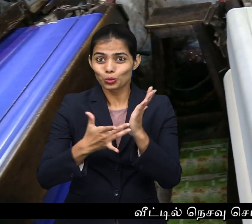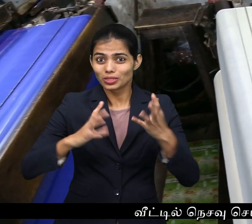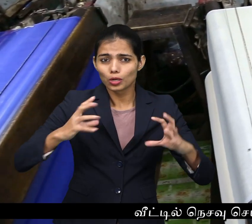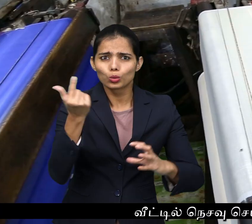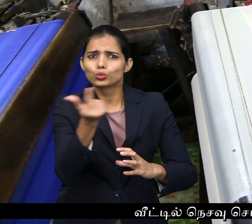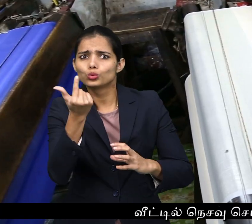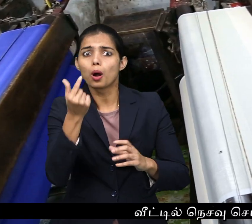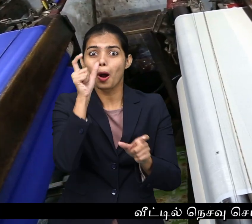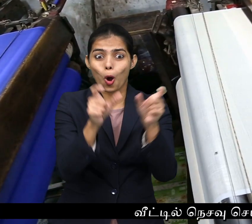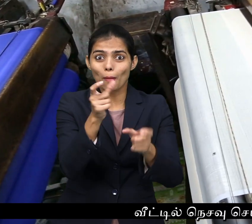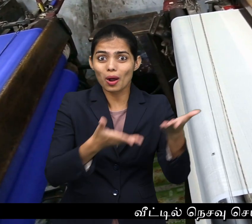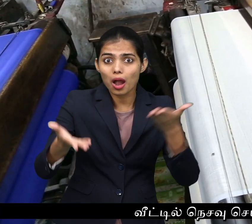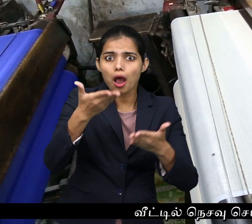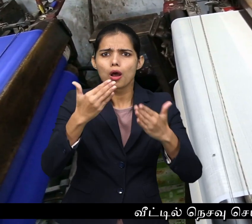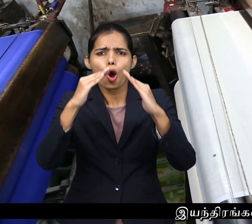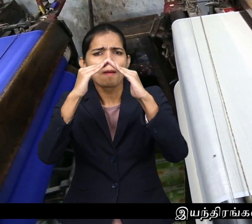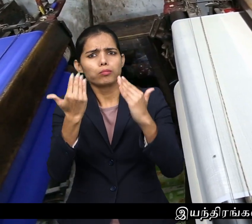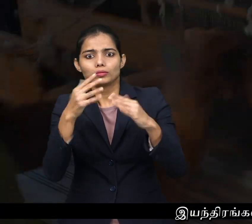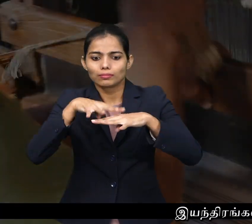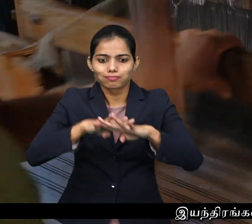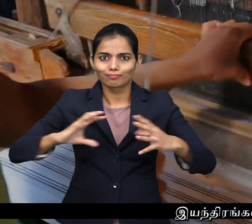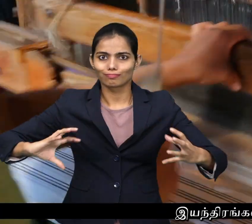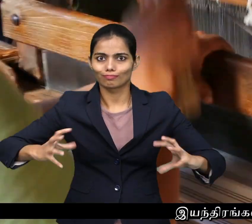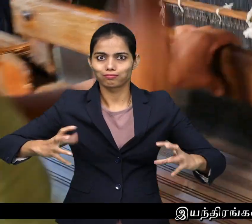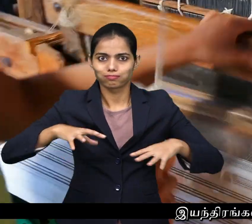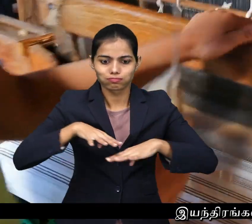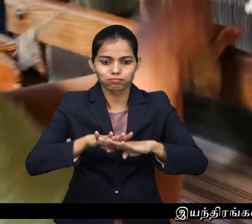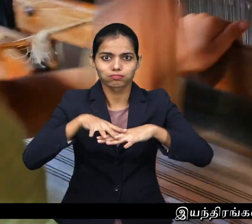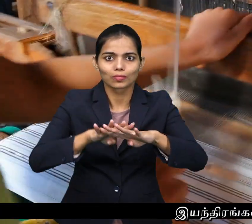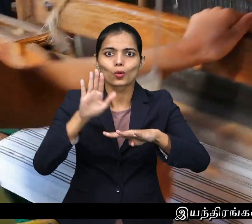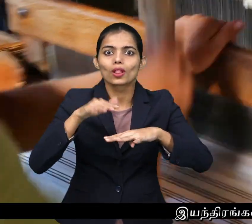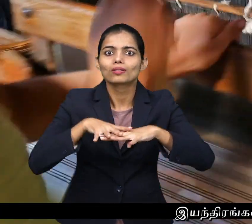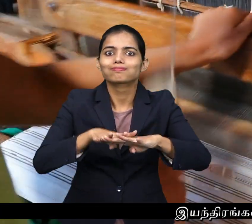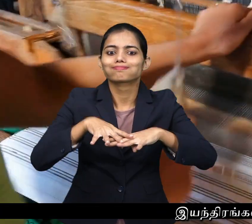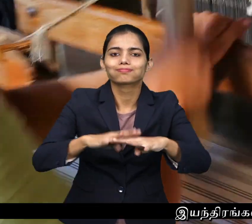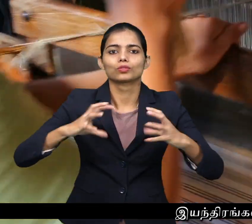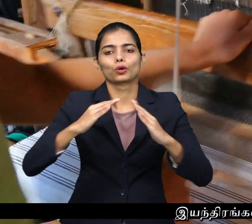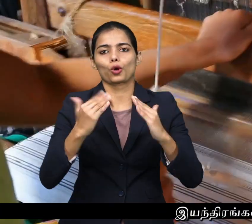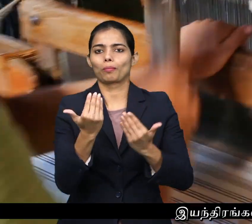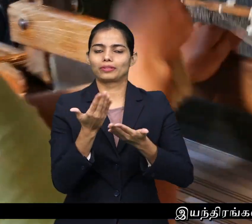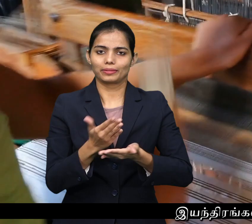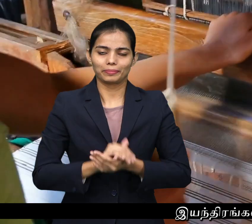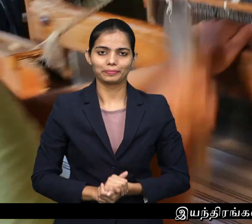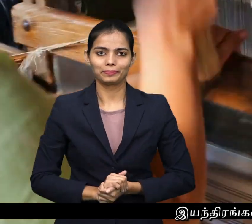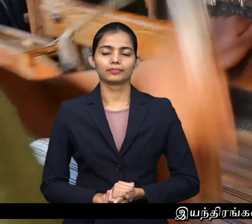வீட்டில் நெசவு செய்ய மனிதர்கள் பயன்படுத்தும் இயந்திரங்கள் கைத்தறி எனப்படும்.